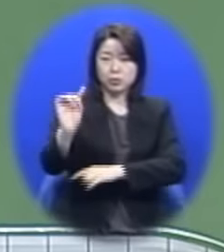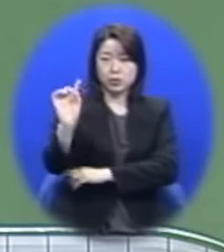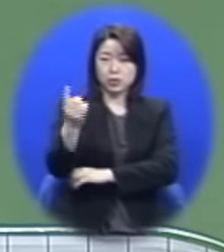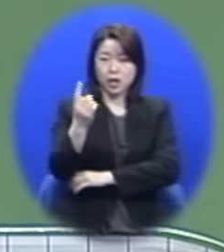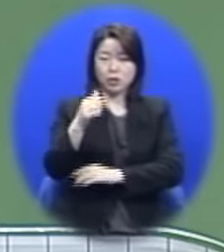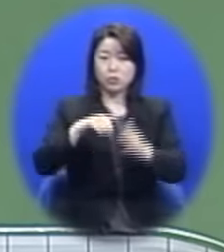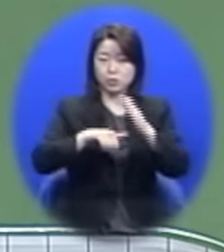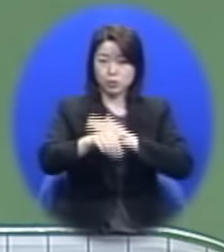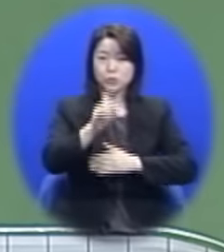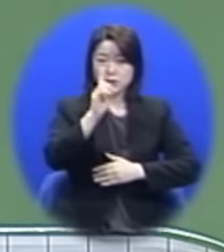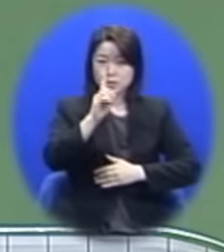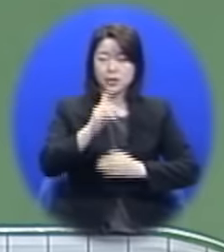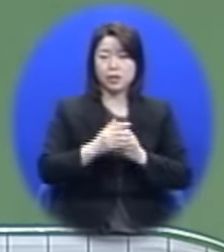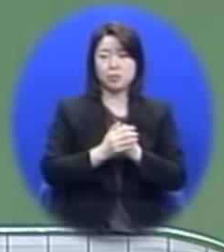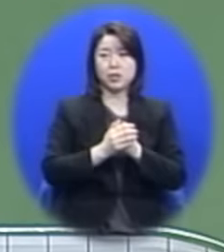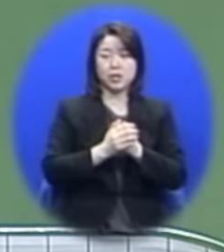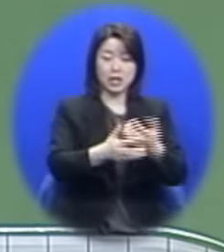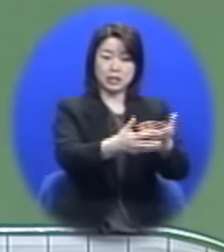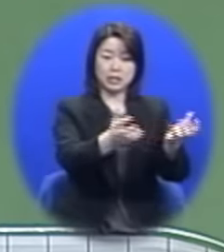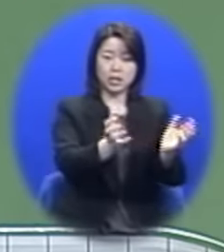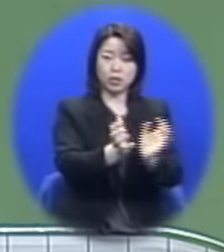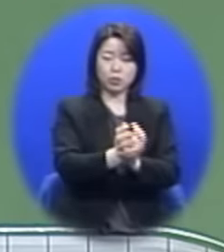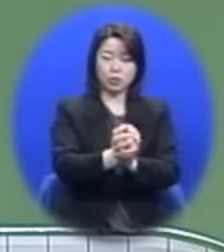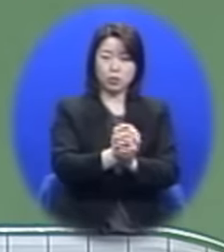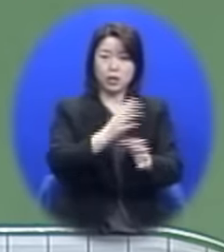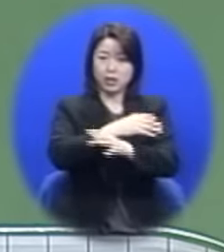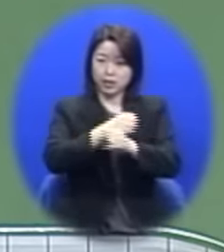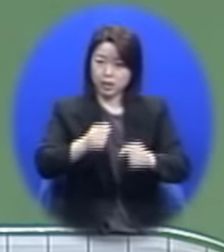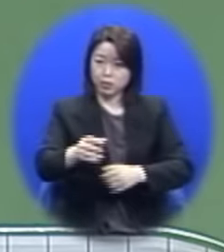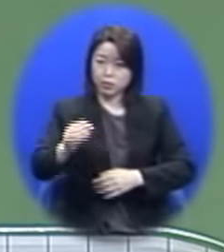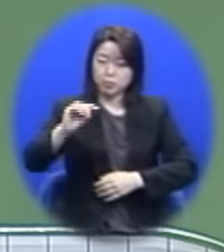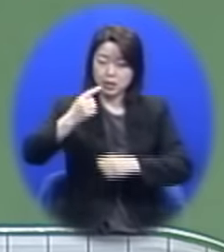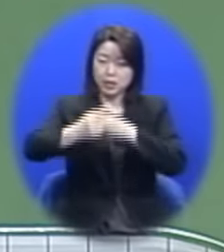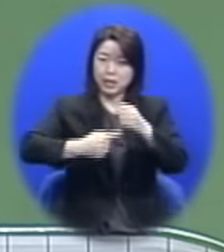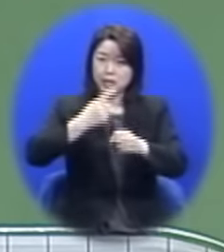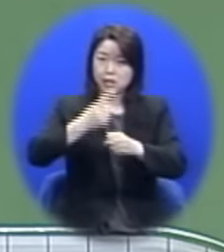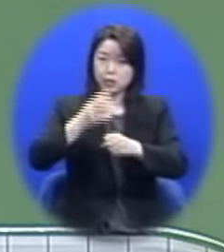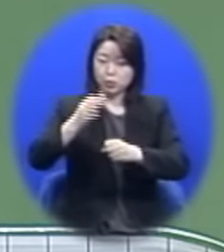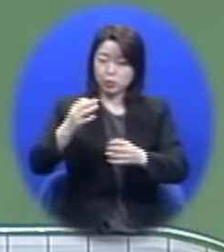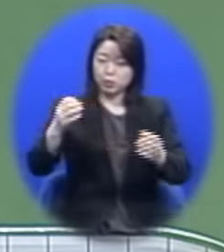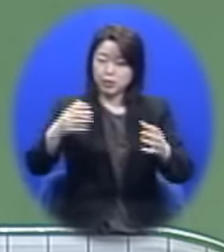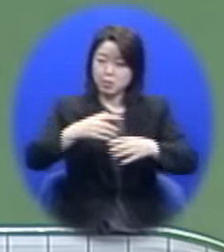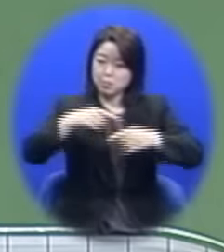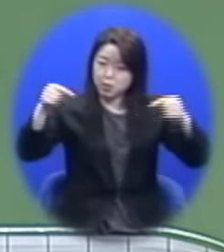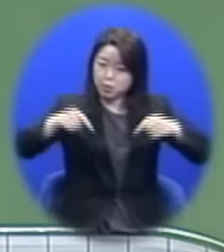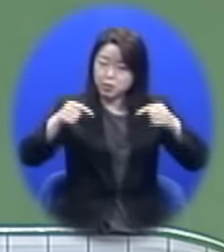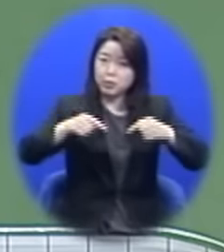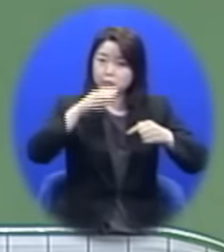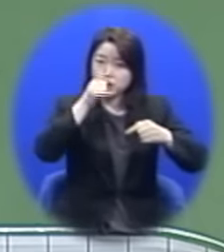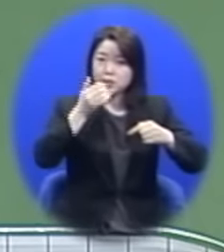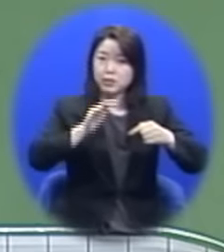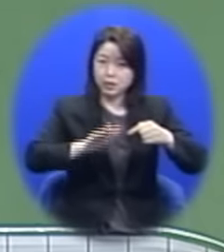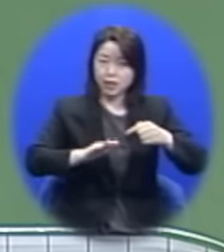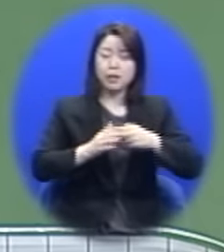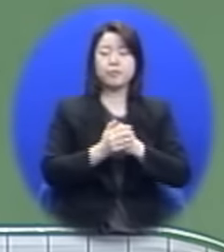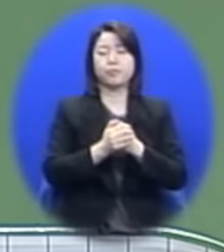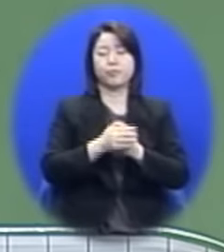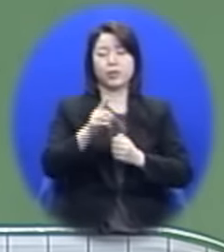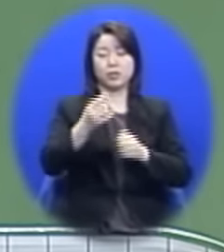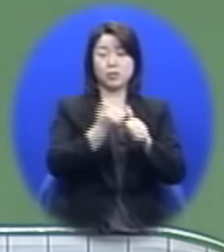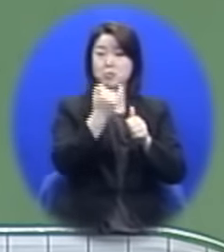이 연봉과 계약금 이 협상을 이렇게 했는데 그 부인 인터뷰에